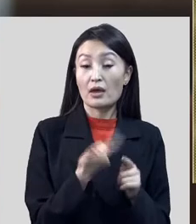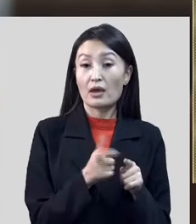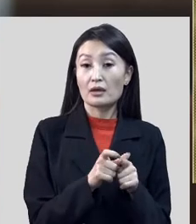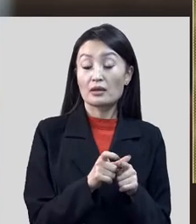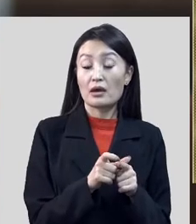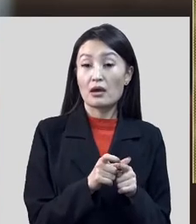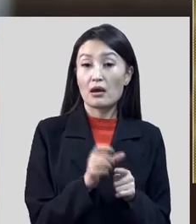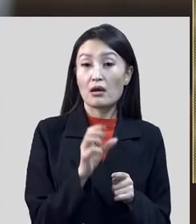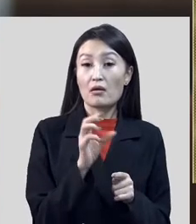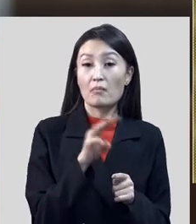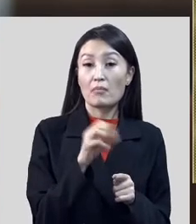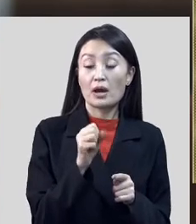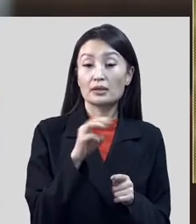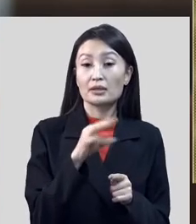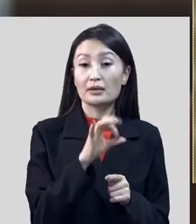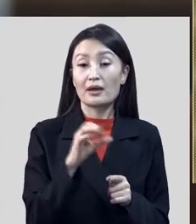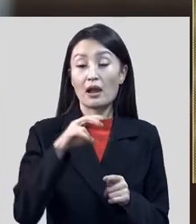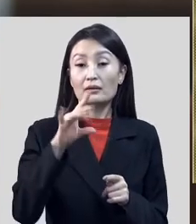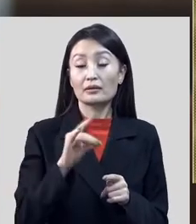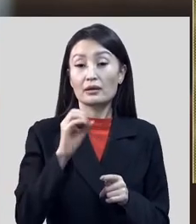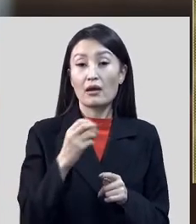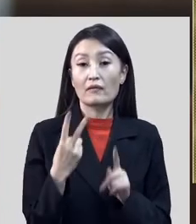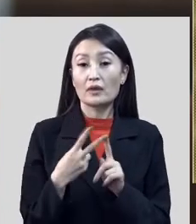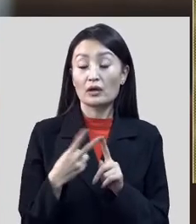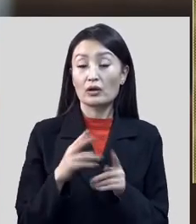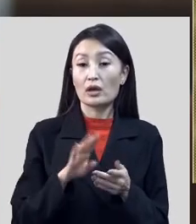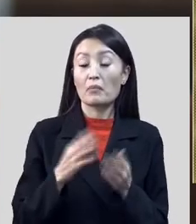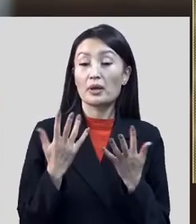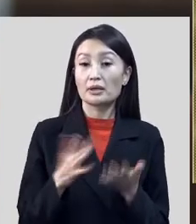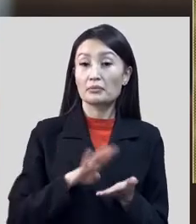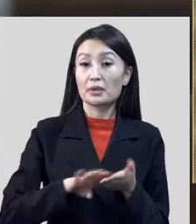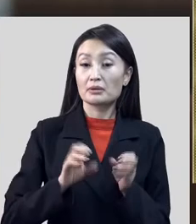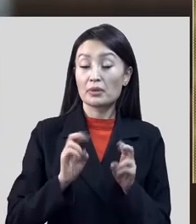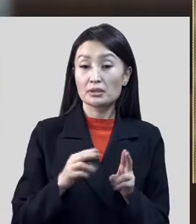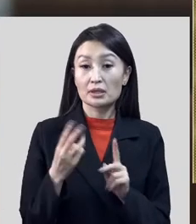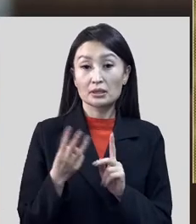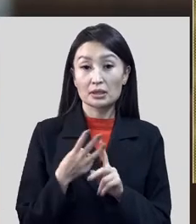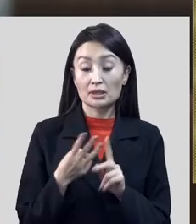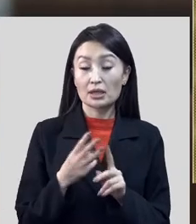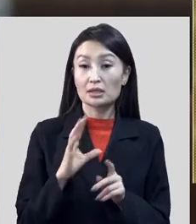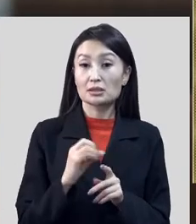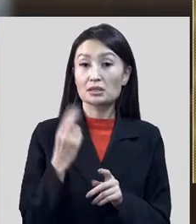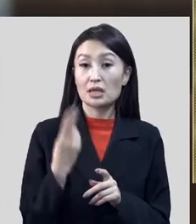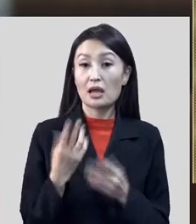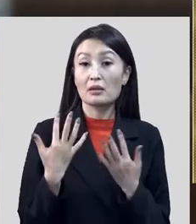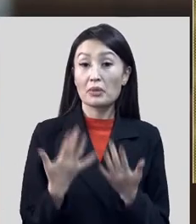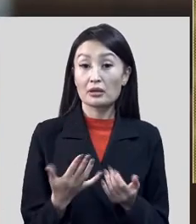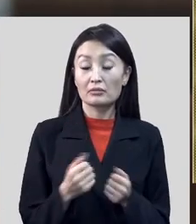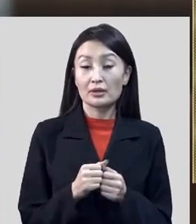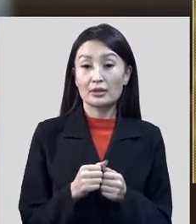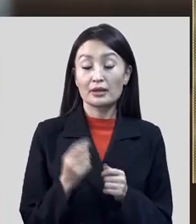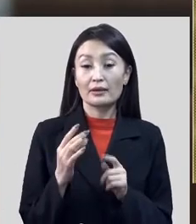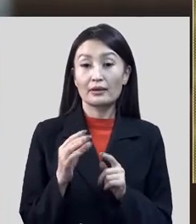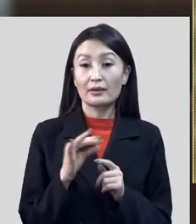материальные второе потребности безопасности третье социальные потребности и